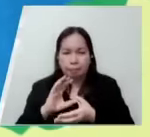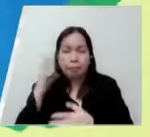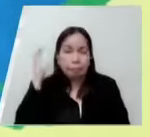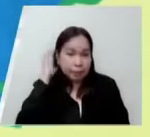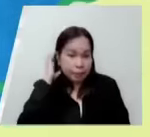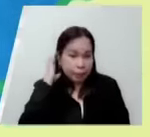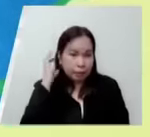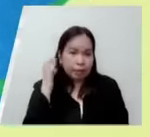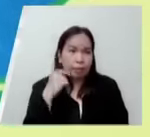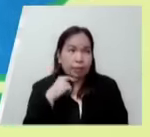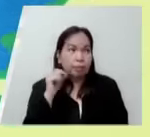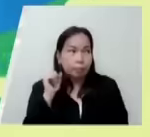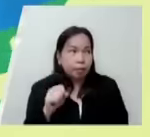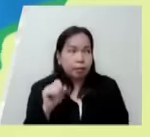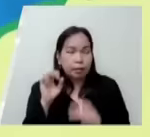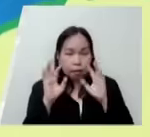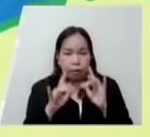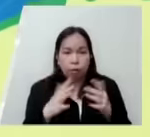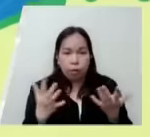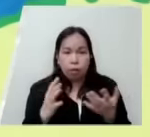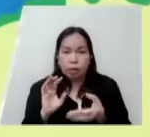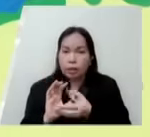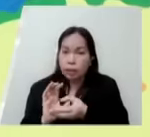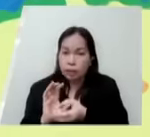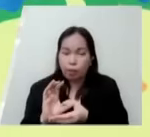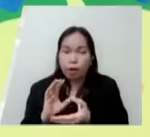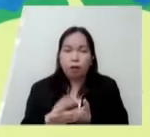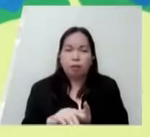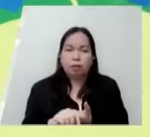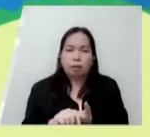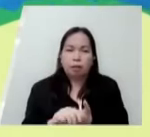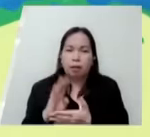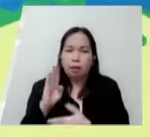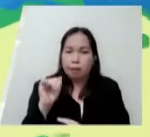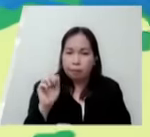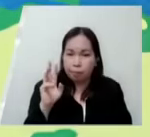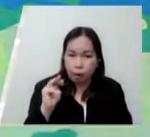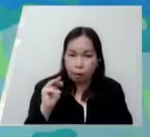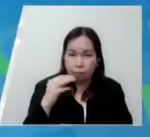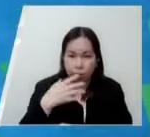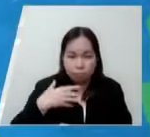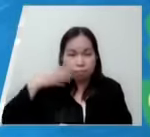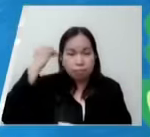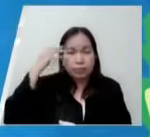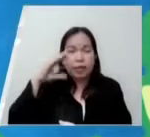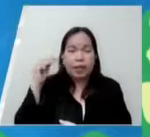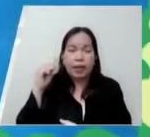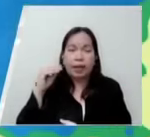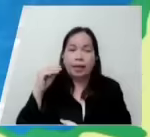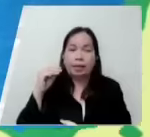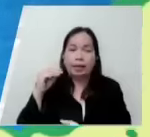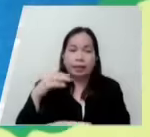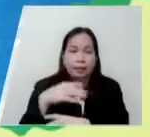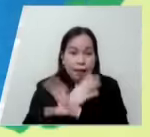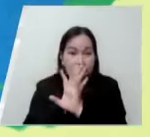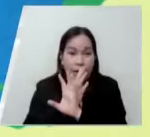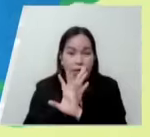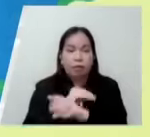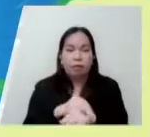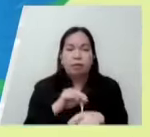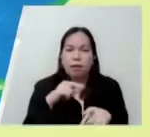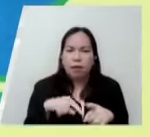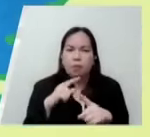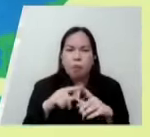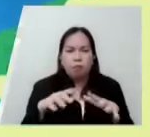tsansa ng ulan sa Zamboanga Peninsula, Barm, Soksarjan at Davao Region. May malalakas na ulan na posibleng magpabaha o magdulot ng landslide,